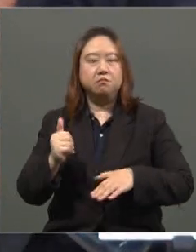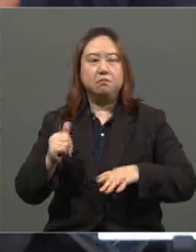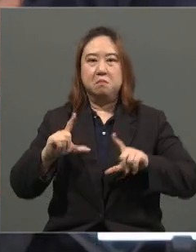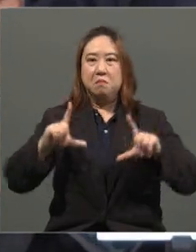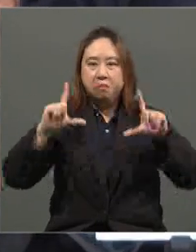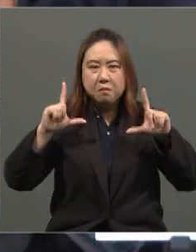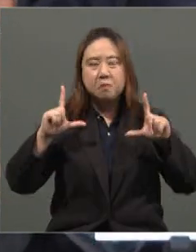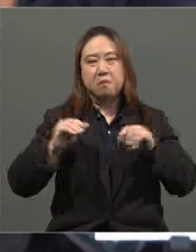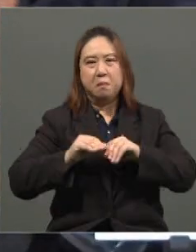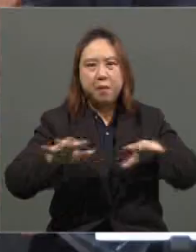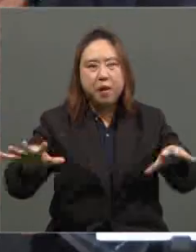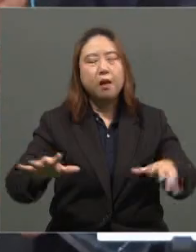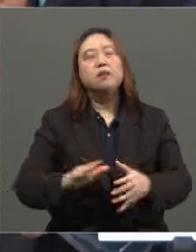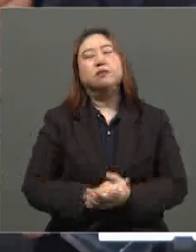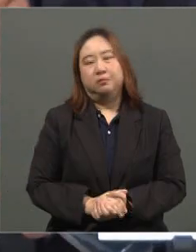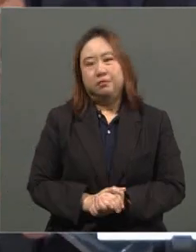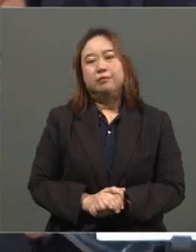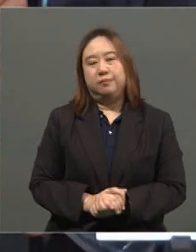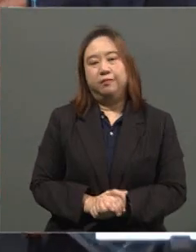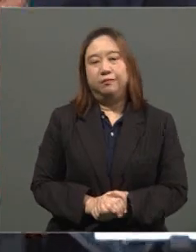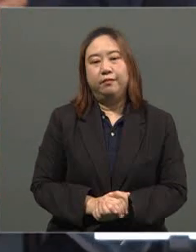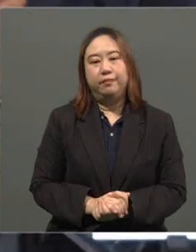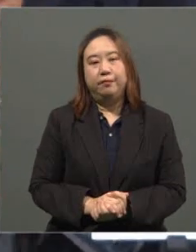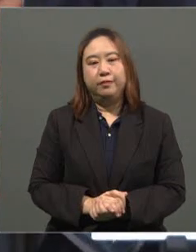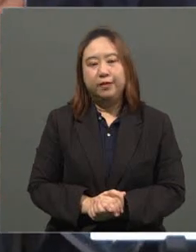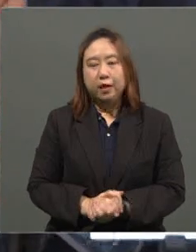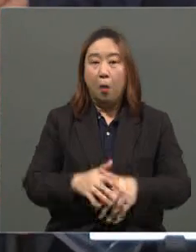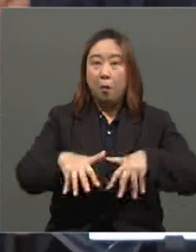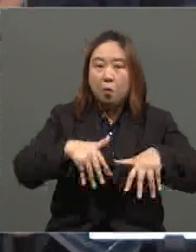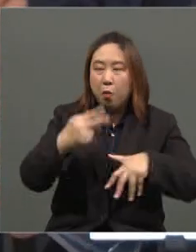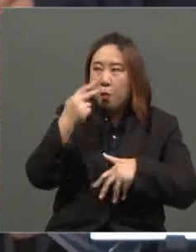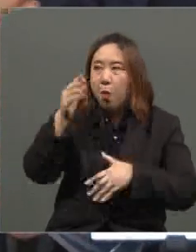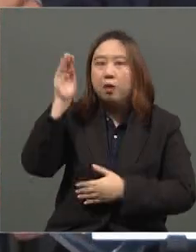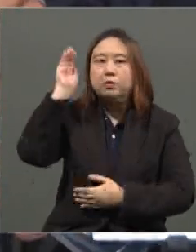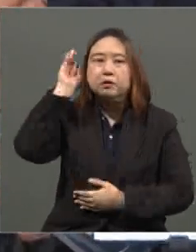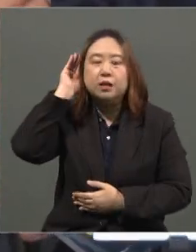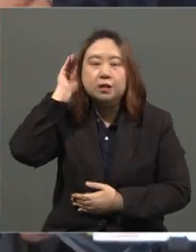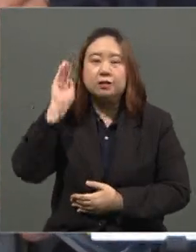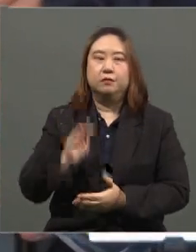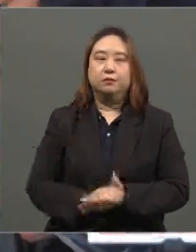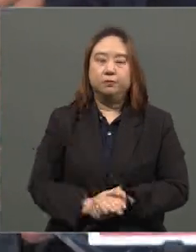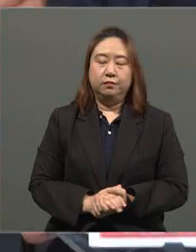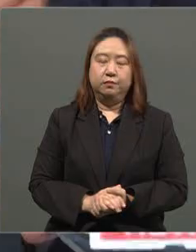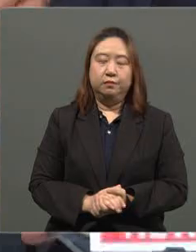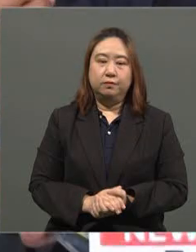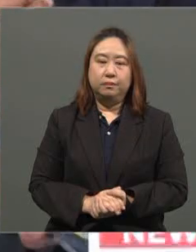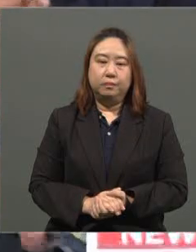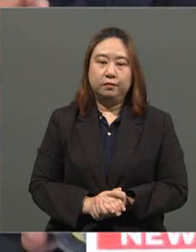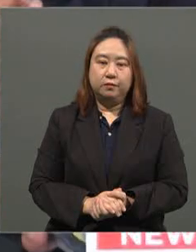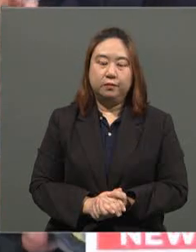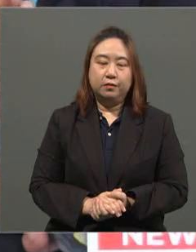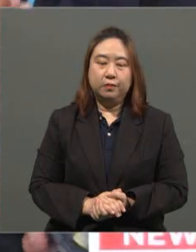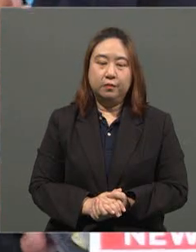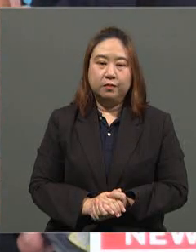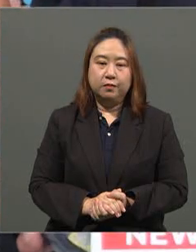เป็นเซียนเป็นอะไรที่ฮวงจุ้ยอะไรประมาณนี้ครับก็สร้างความน่าเชื่อถือส่วนหนึ่งนะครับและการที่อย่างที่บอกอ่ะเวลาฟังผู้เสียห